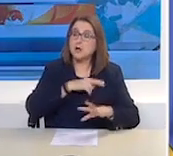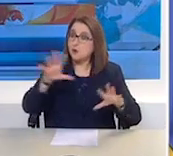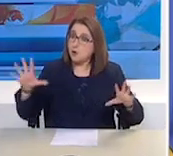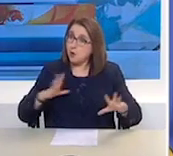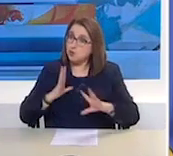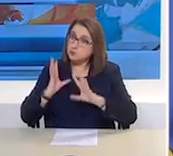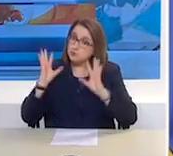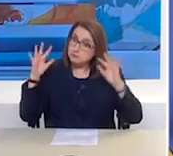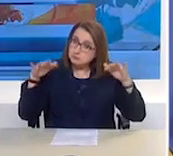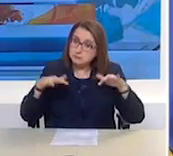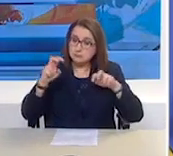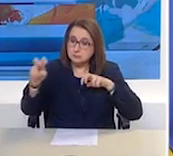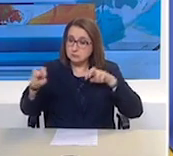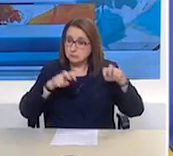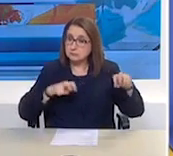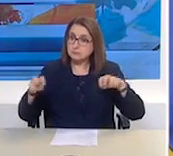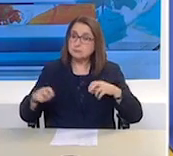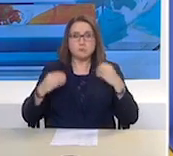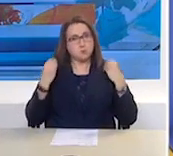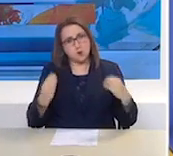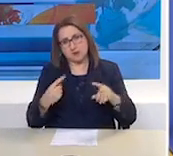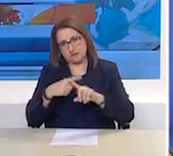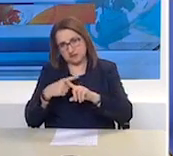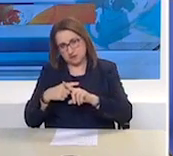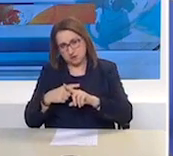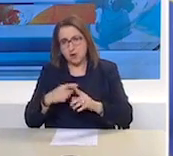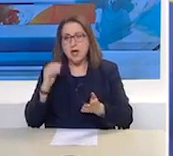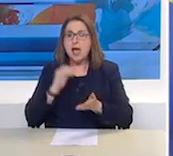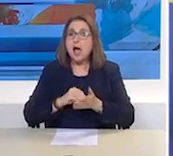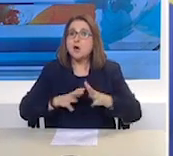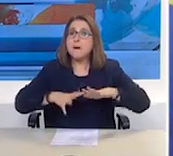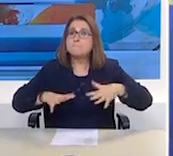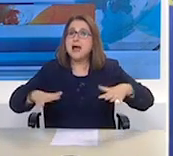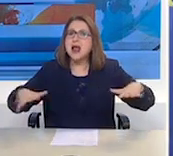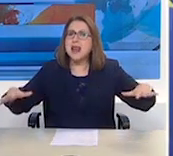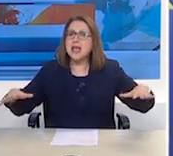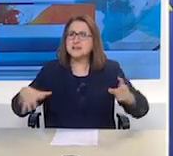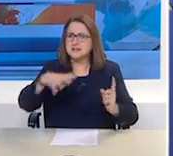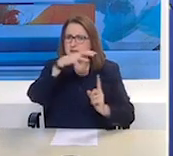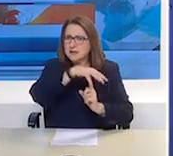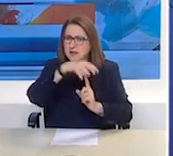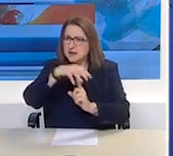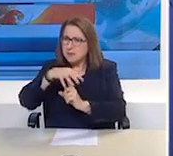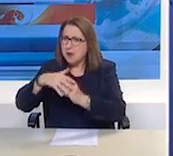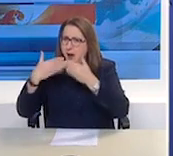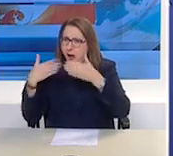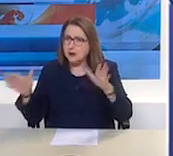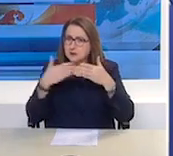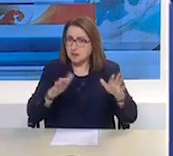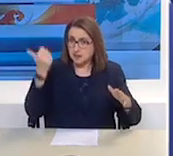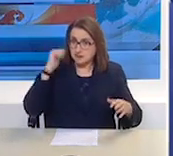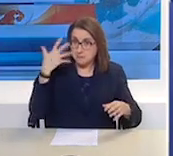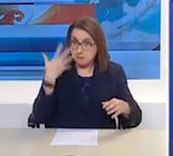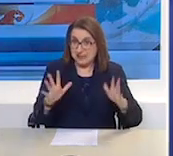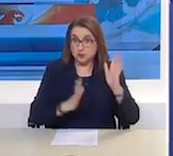Λειτουργία. Παράλληλα, θετικός είναι ο απολογισμός και από τη λειτουργία των οργανωμένων παραλίων, όπου τηρήθηκαν σε γενικές γραμμές οι αποστάσεις και τα